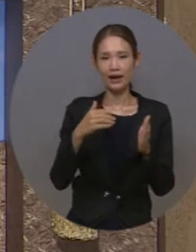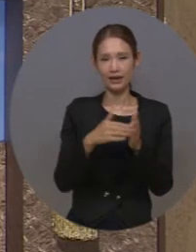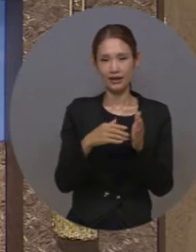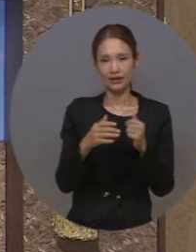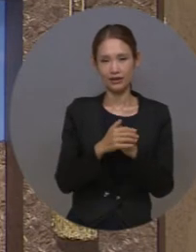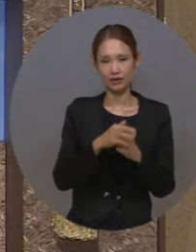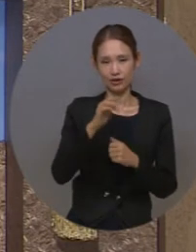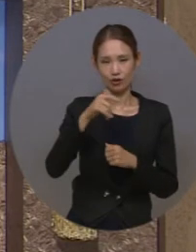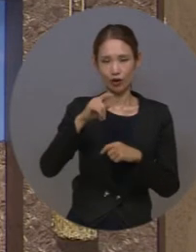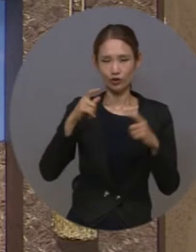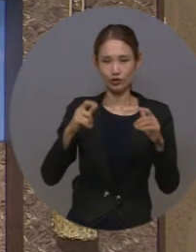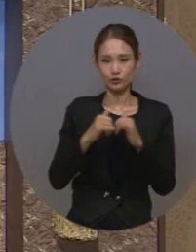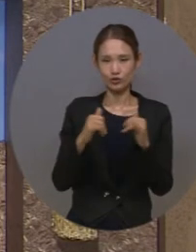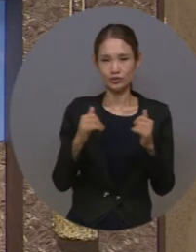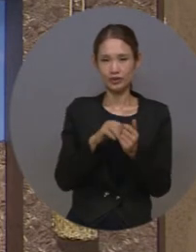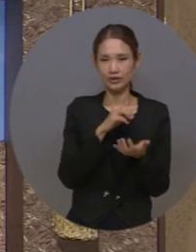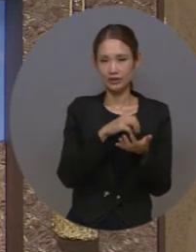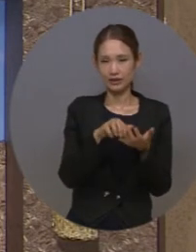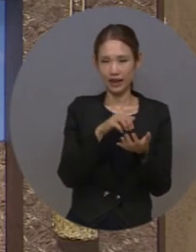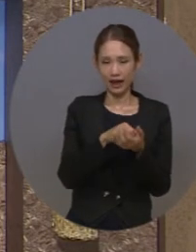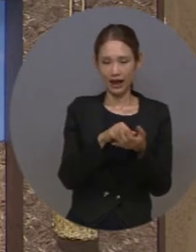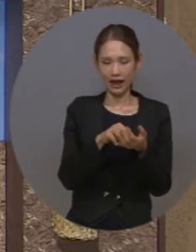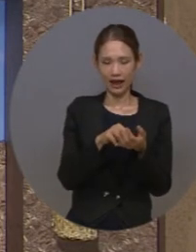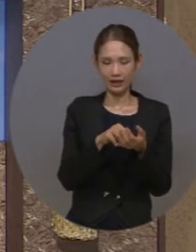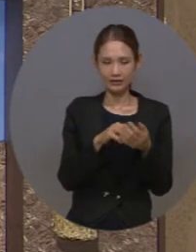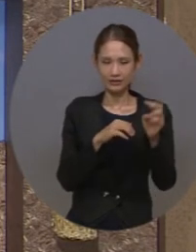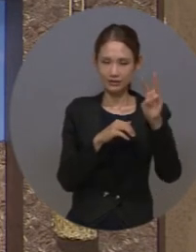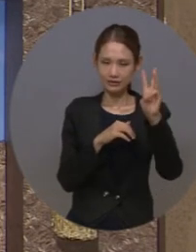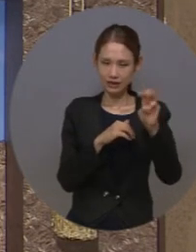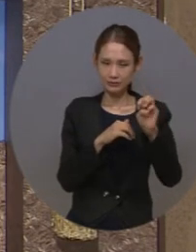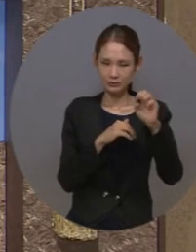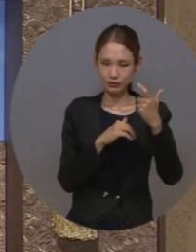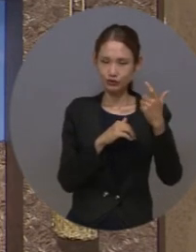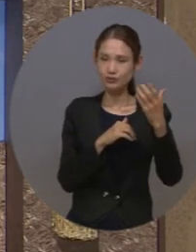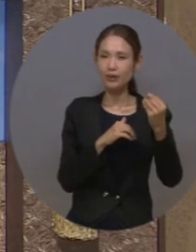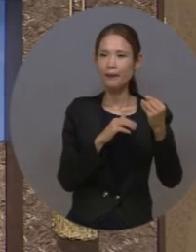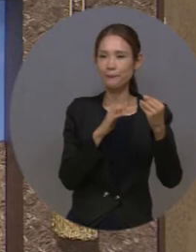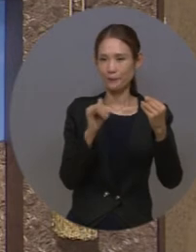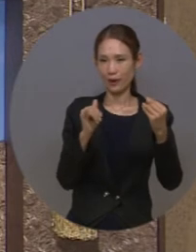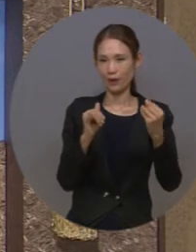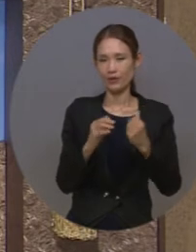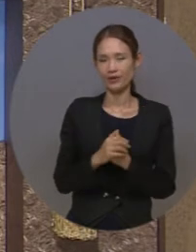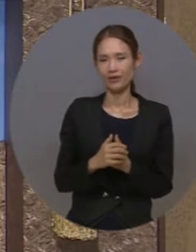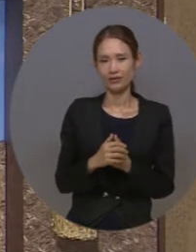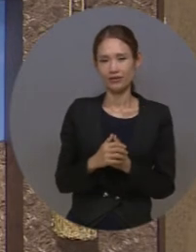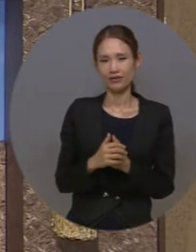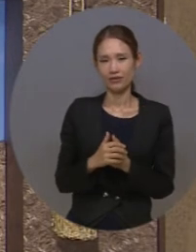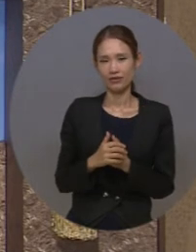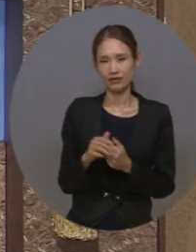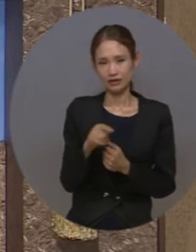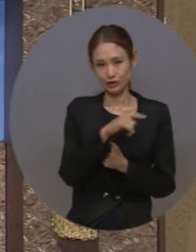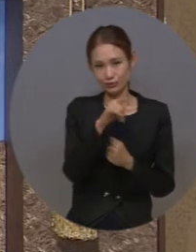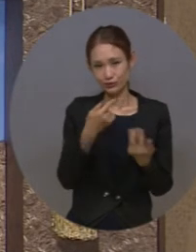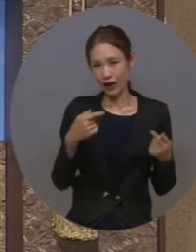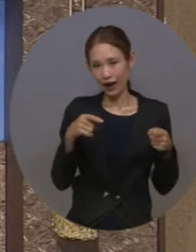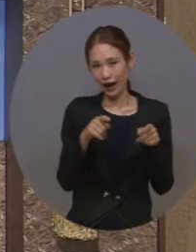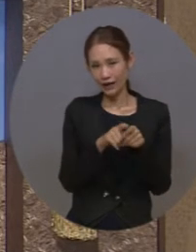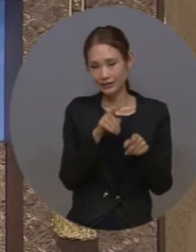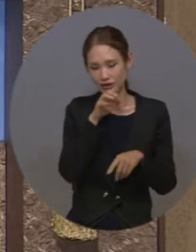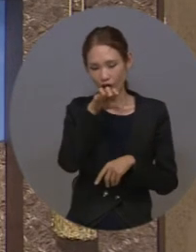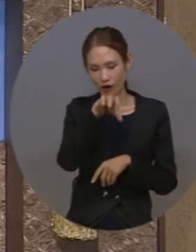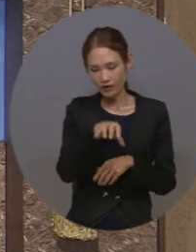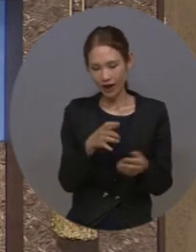권선구 구청의 인원이 인구수가 주민들이 한 36만 명이 됩니다. 그분들하고 정말 같이